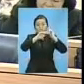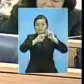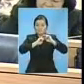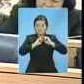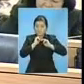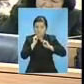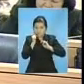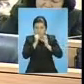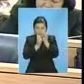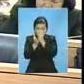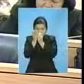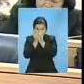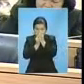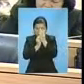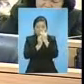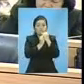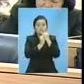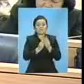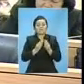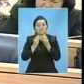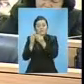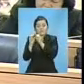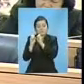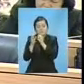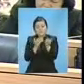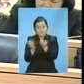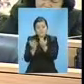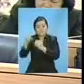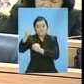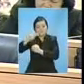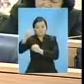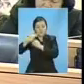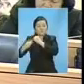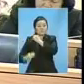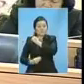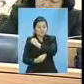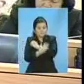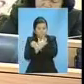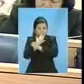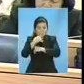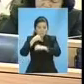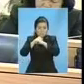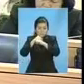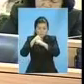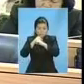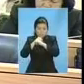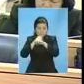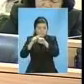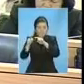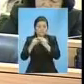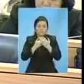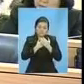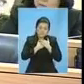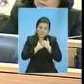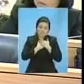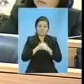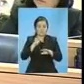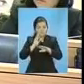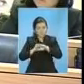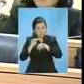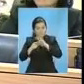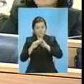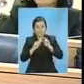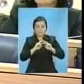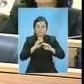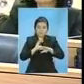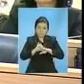ามารถที่จะเรียนรู้ให้ลูกให้หลานของเรามีโอกาสที่จะทำในสิ่งที่ตนเองรักตนเองถนัดแล้ว